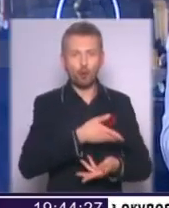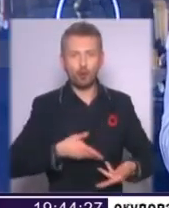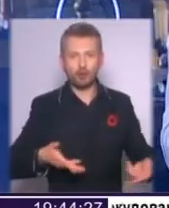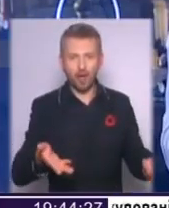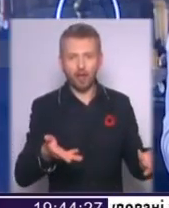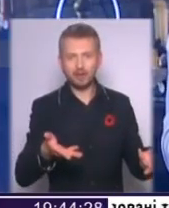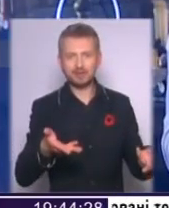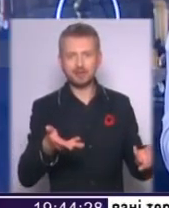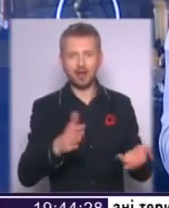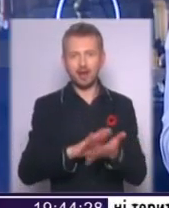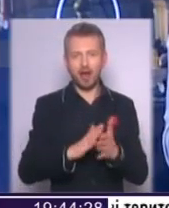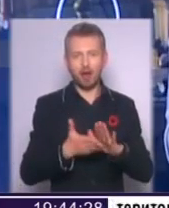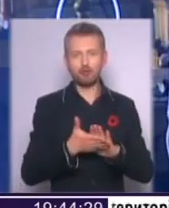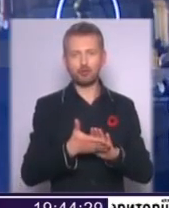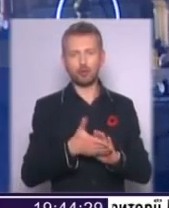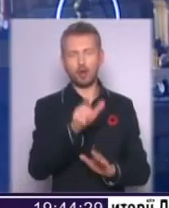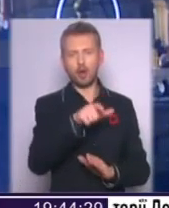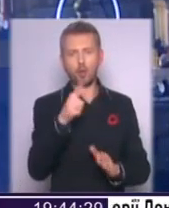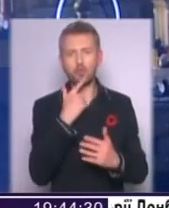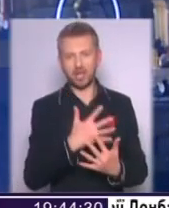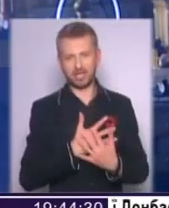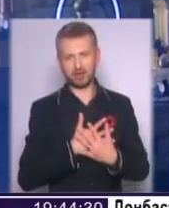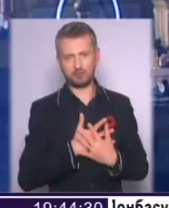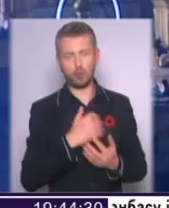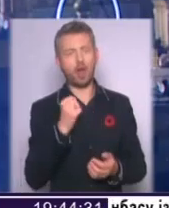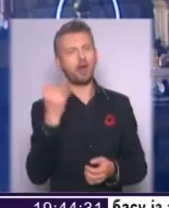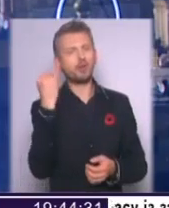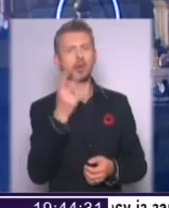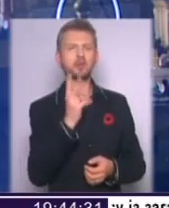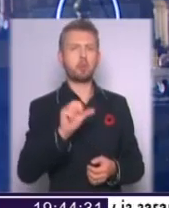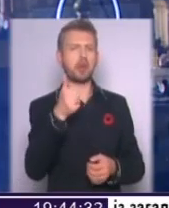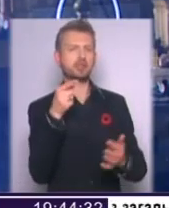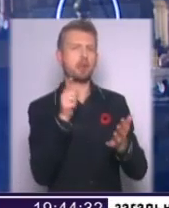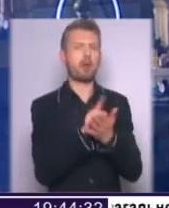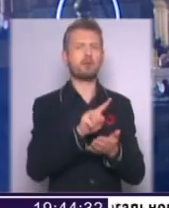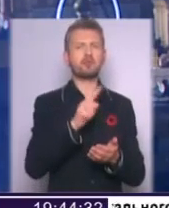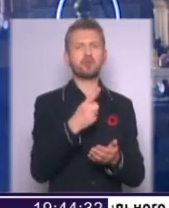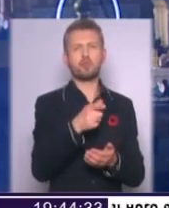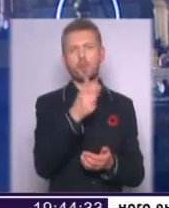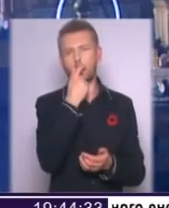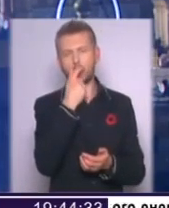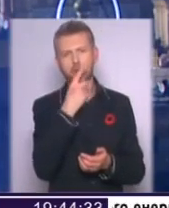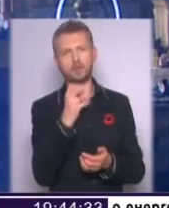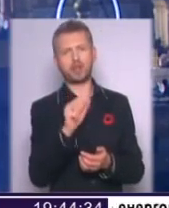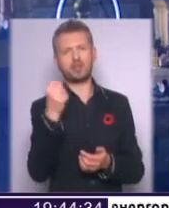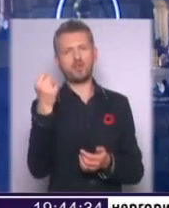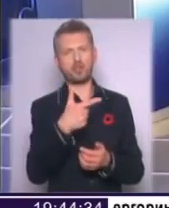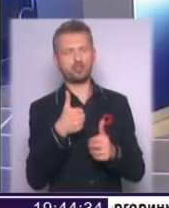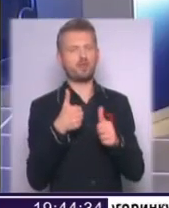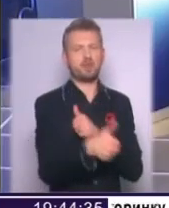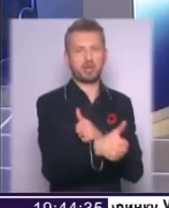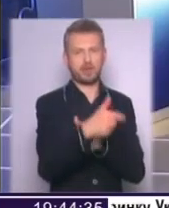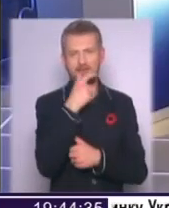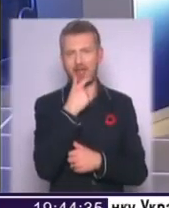ауру гуманізму. А історичні, хто перший напав, чому Гітлер на 2 тижні випередив Сталіна і так далі,